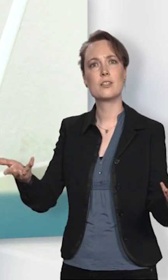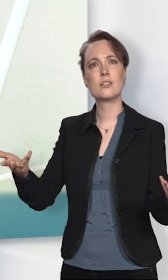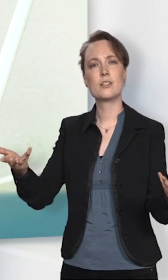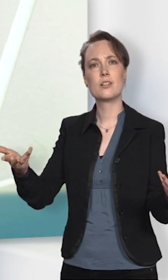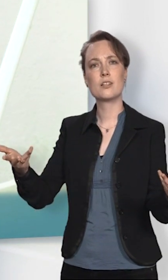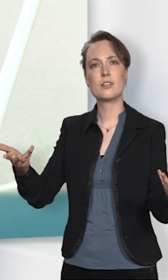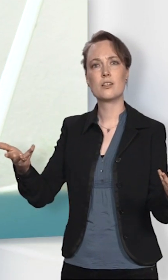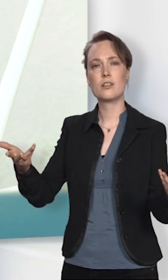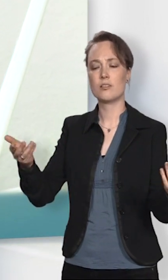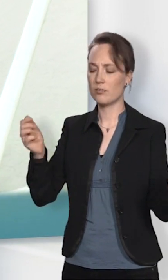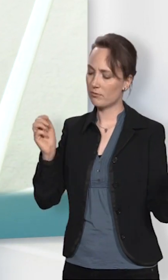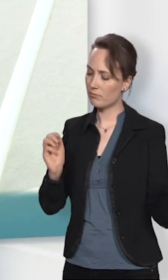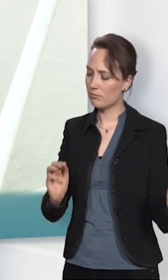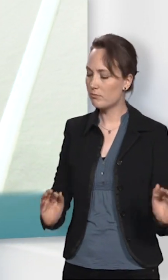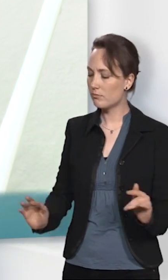geschehen.